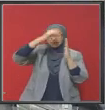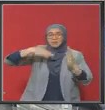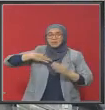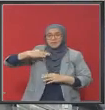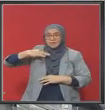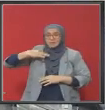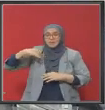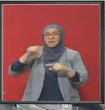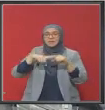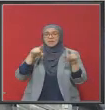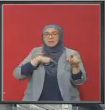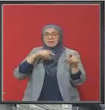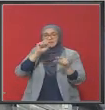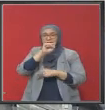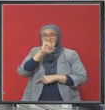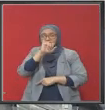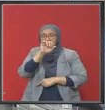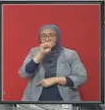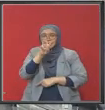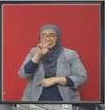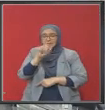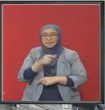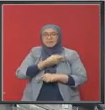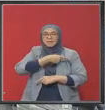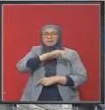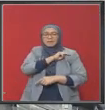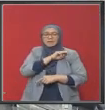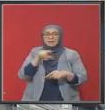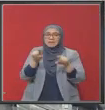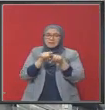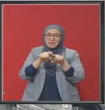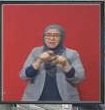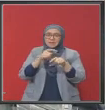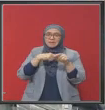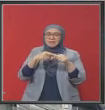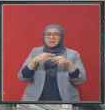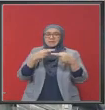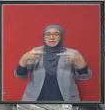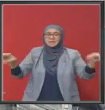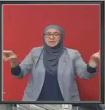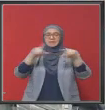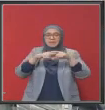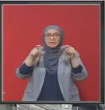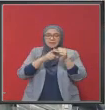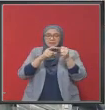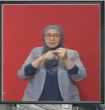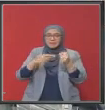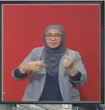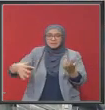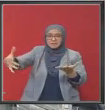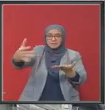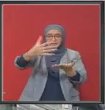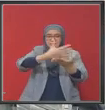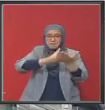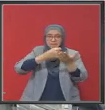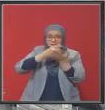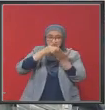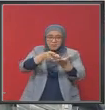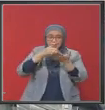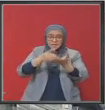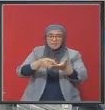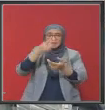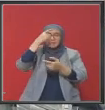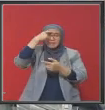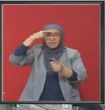Kementerian turut melancarkan inisiatif crossfading melalui tabung prihatin siswa inisiatif ini bertujuan untuk mengajak PH